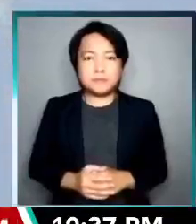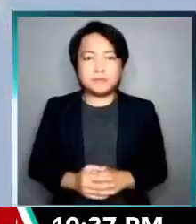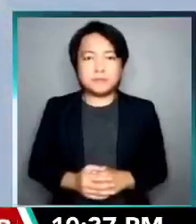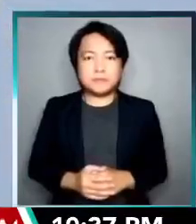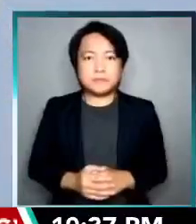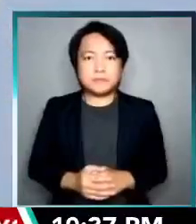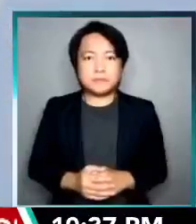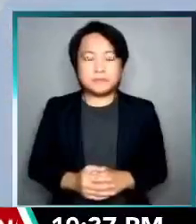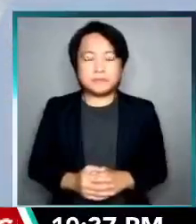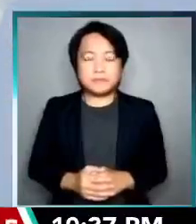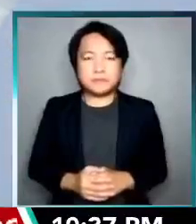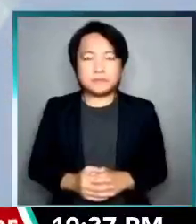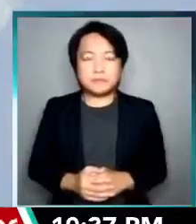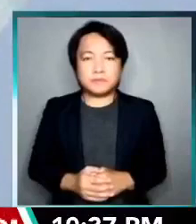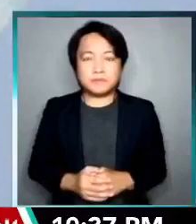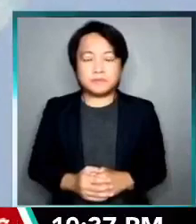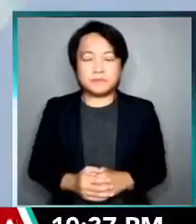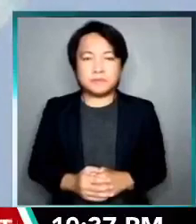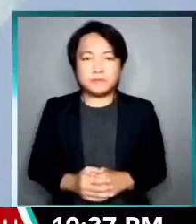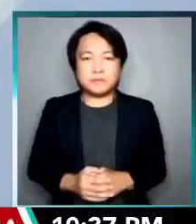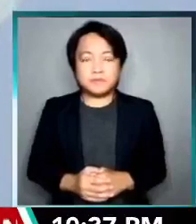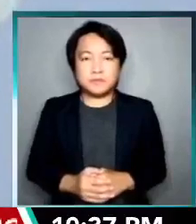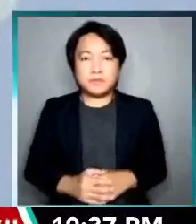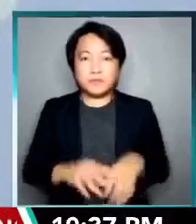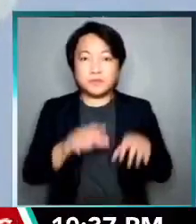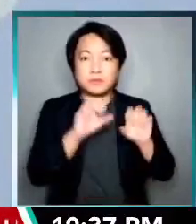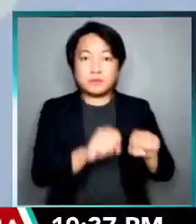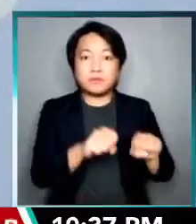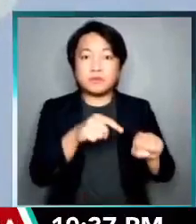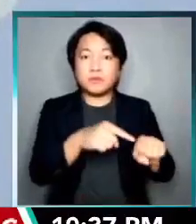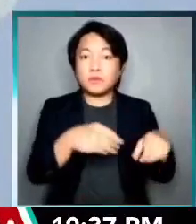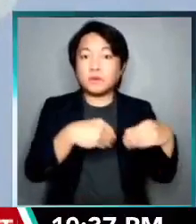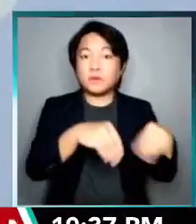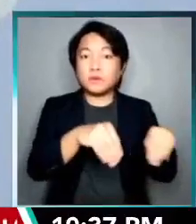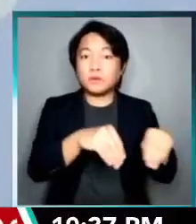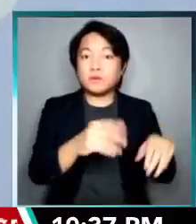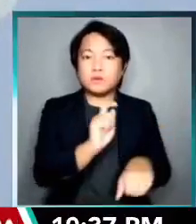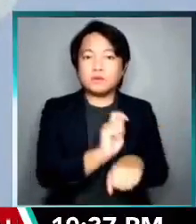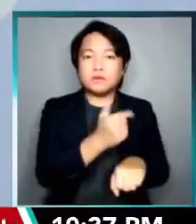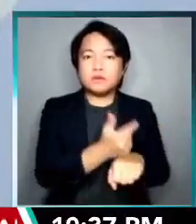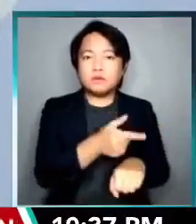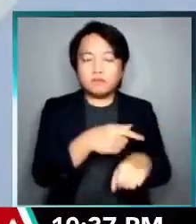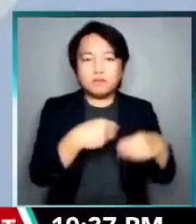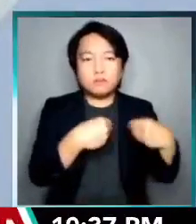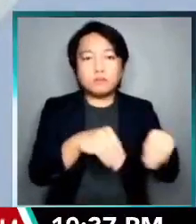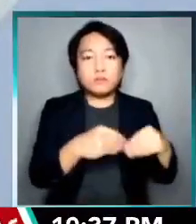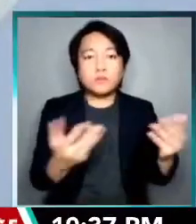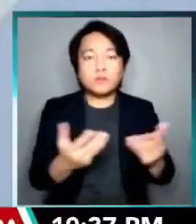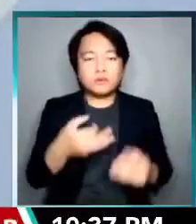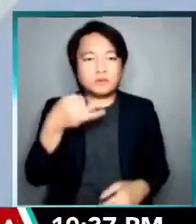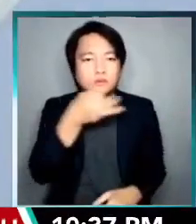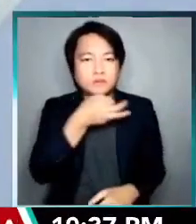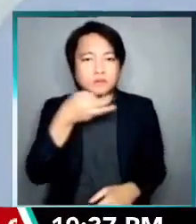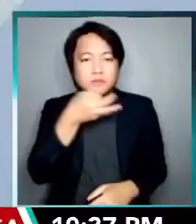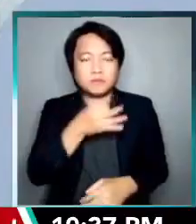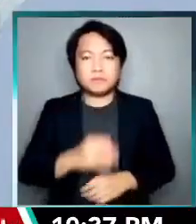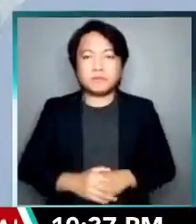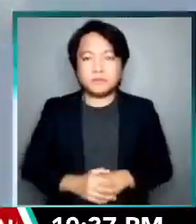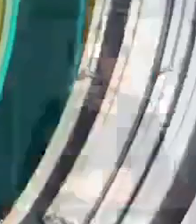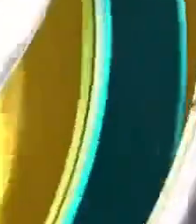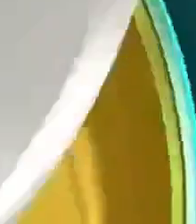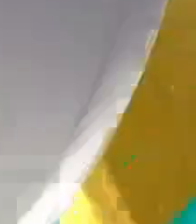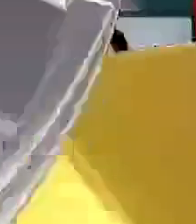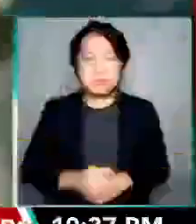Nabisto ng mga operatiba ang isang sari-sari store sa Taguig na nagbebenta umano ng droga. Yan at iba pa sa spot report ni John